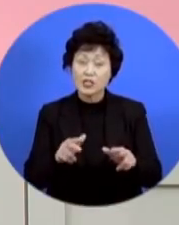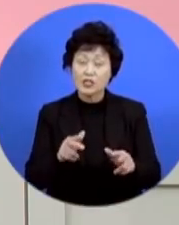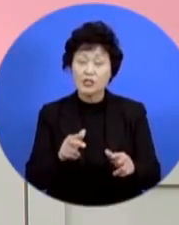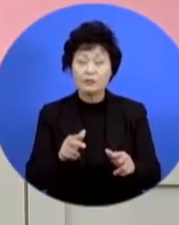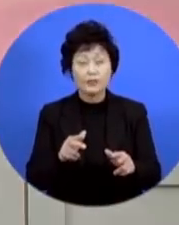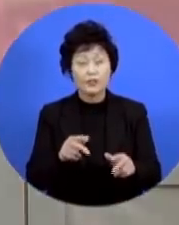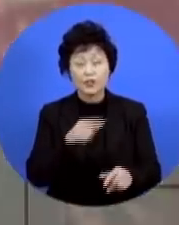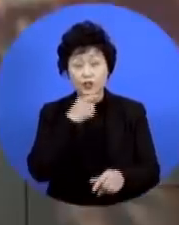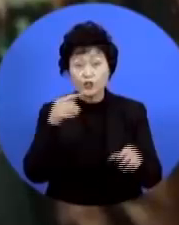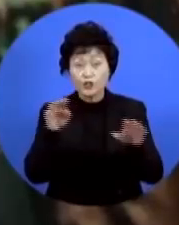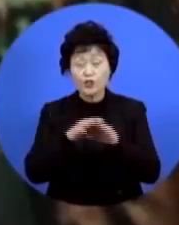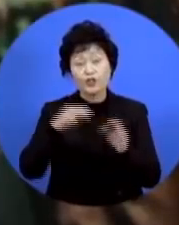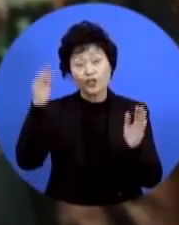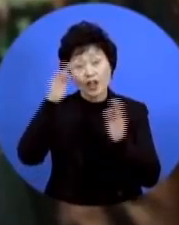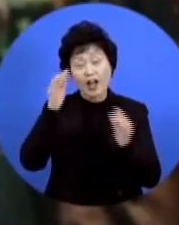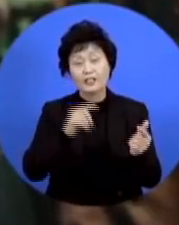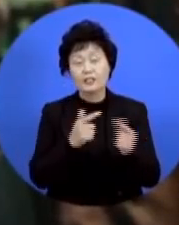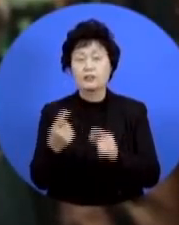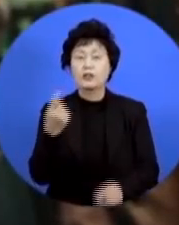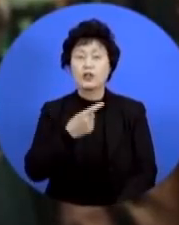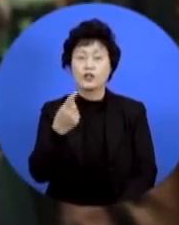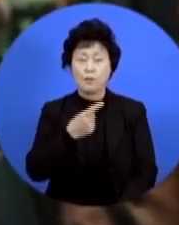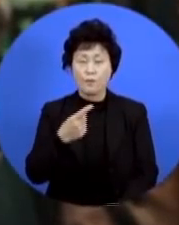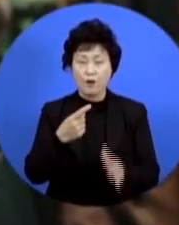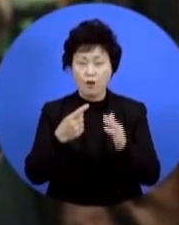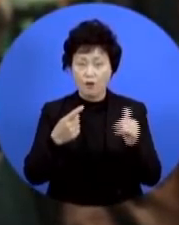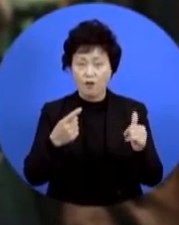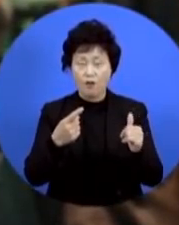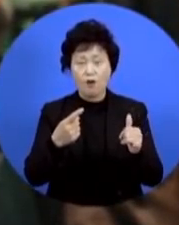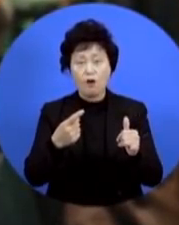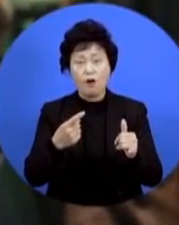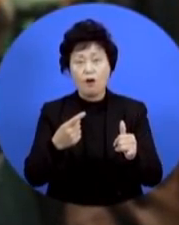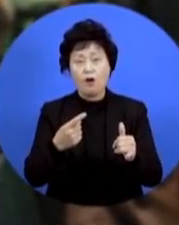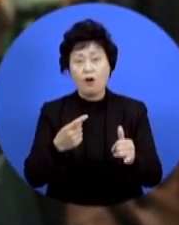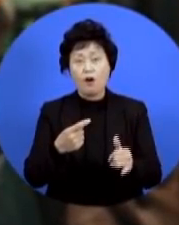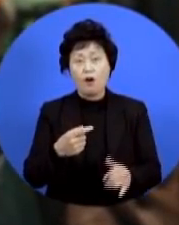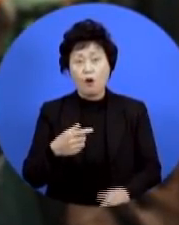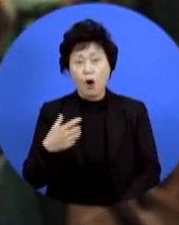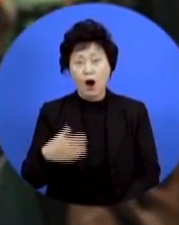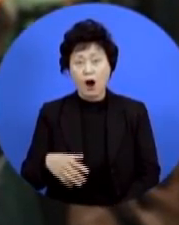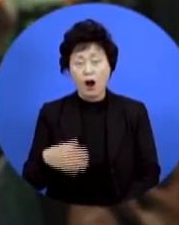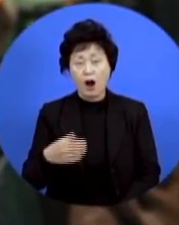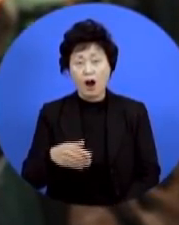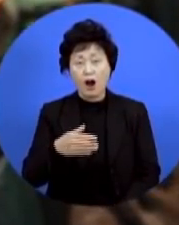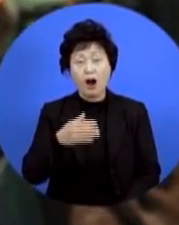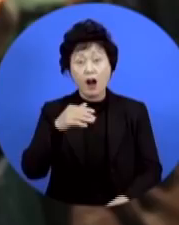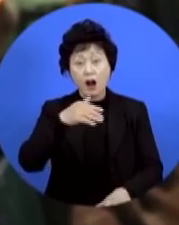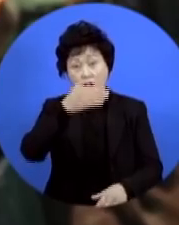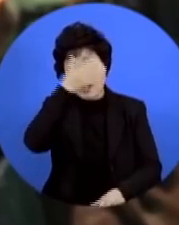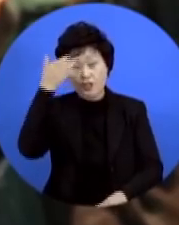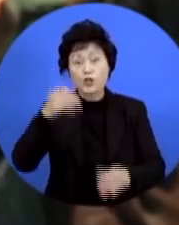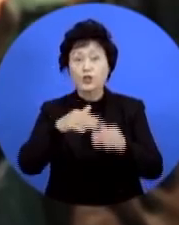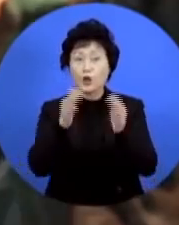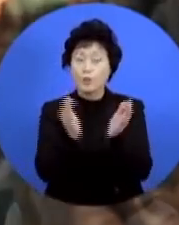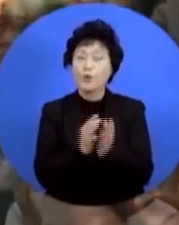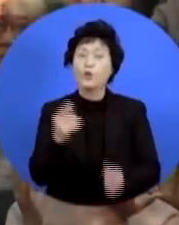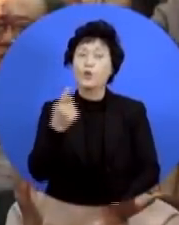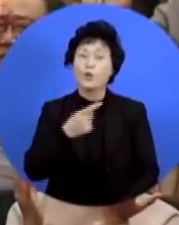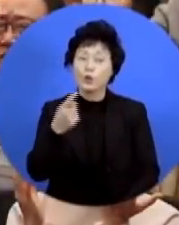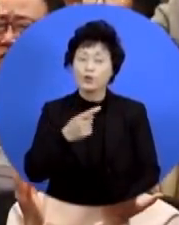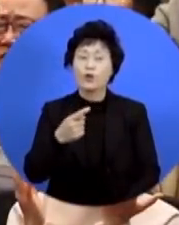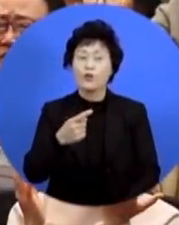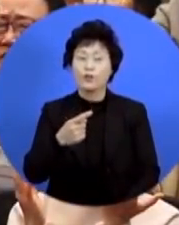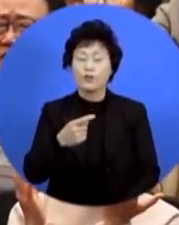뉴젠 주일학교 학생들이 한 1,000명이 예. 되었고 우와, 주일학교가요. 예. 우리 대학 청년부가 한 이제 한 1,000명.